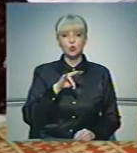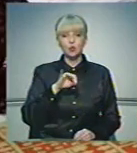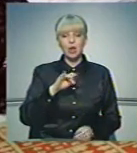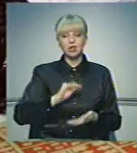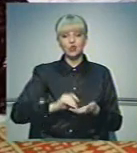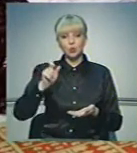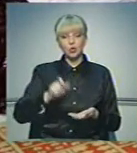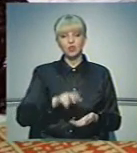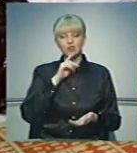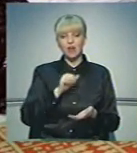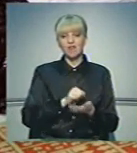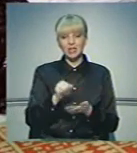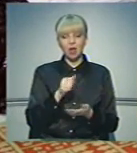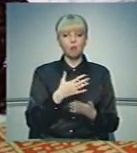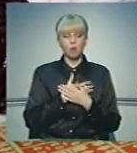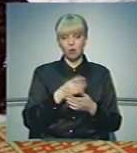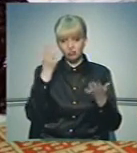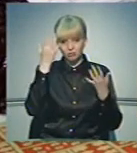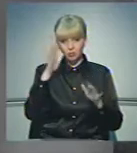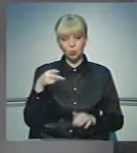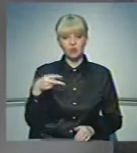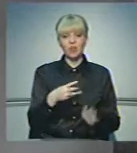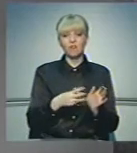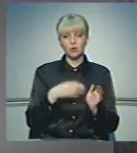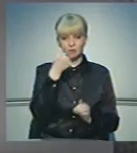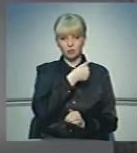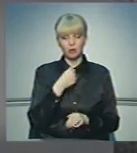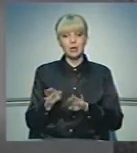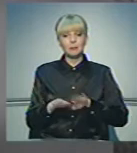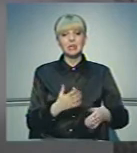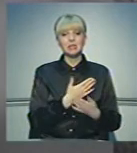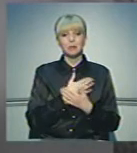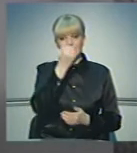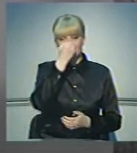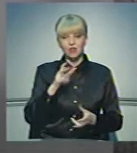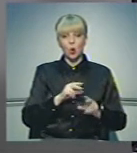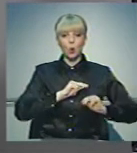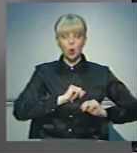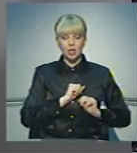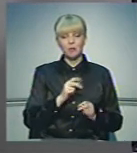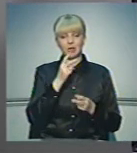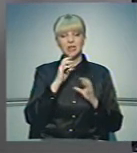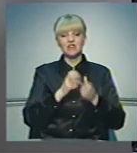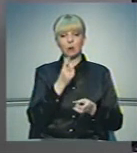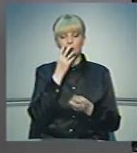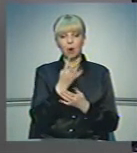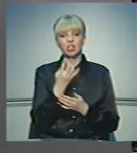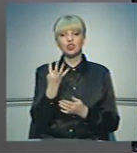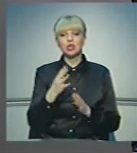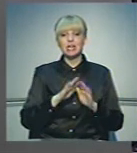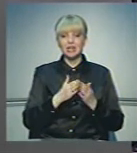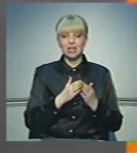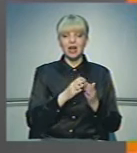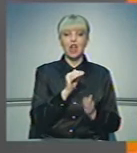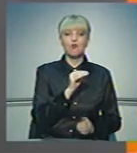журналістом у чернівецьких виданнях. Помер раптово у 2008 році. Після смерті завдяки колегам по перу світ побачили 4 його книги.